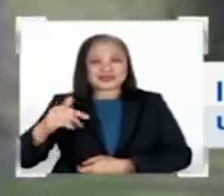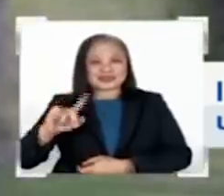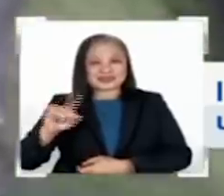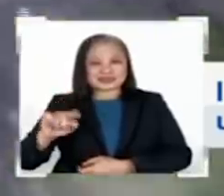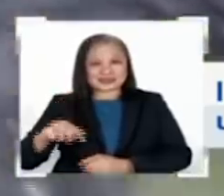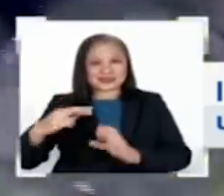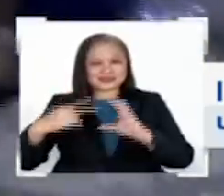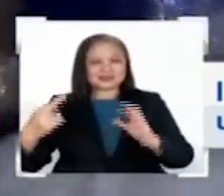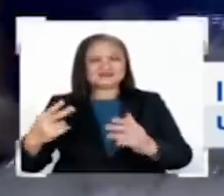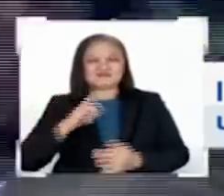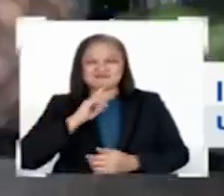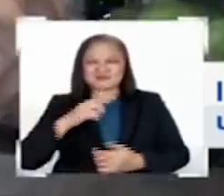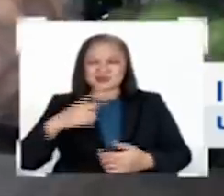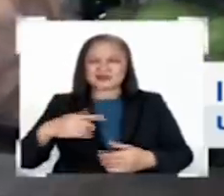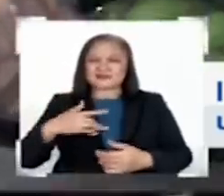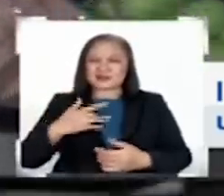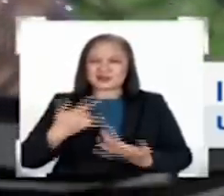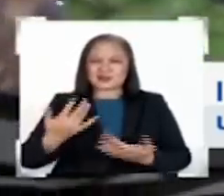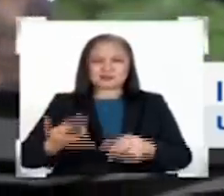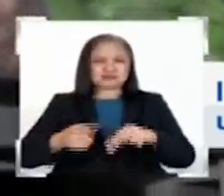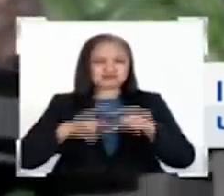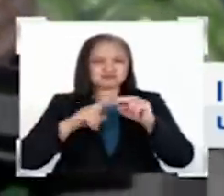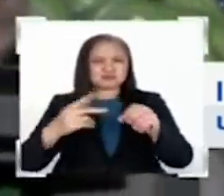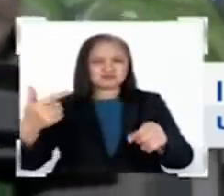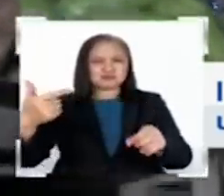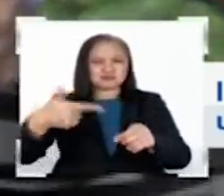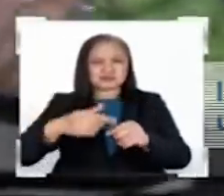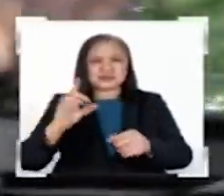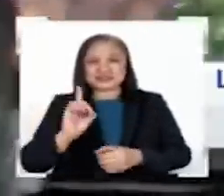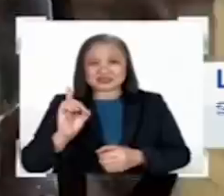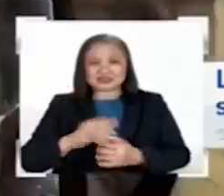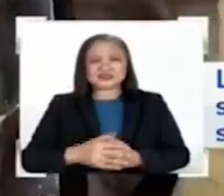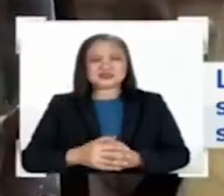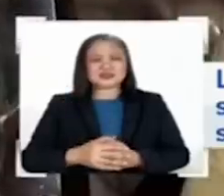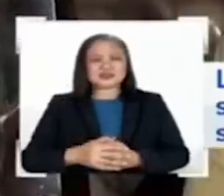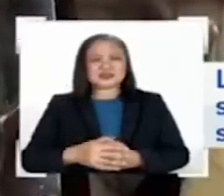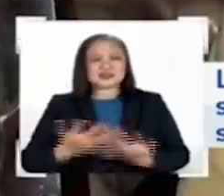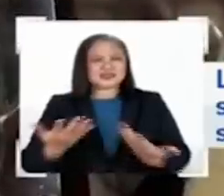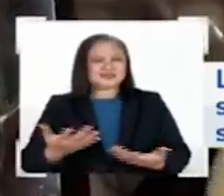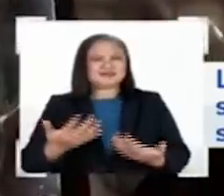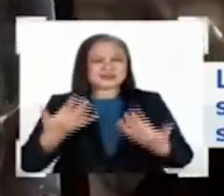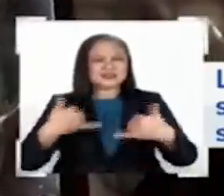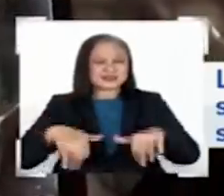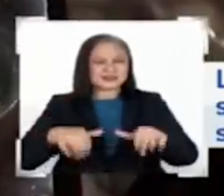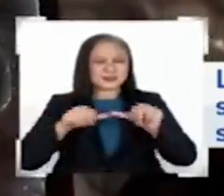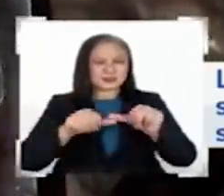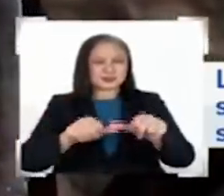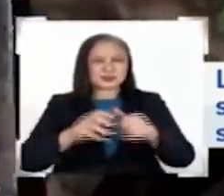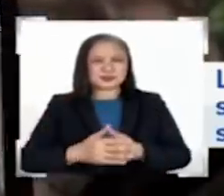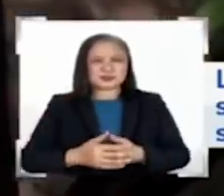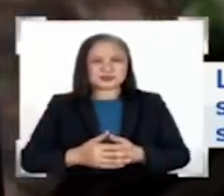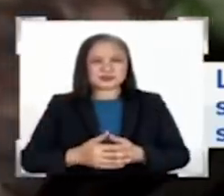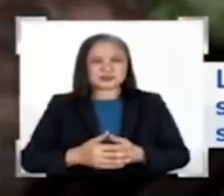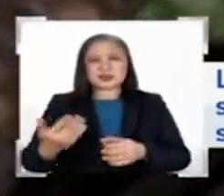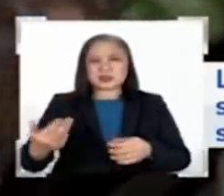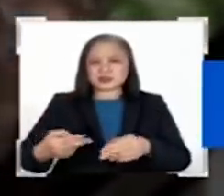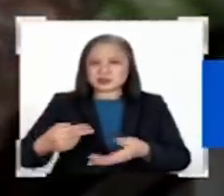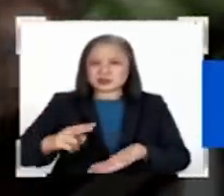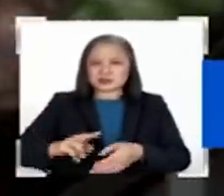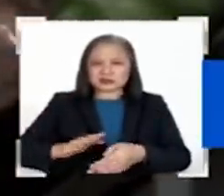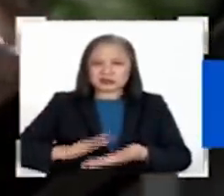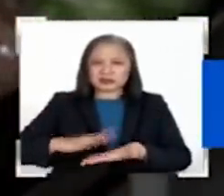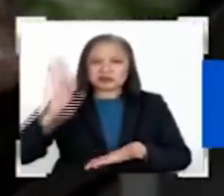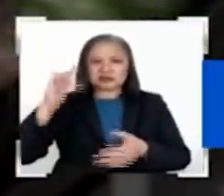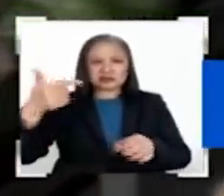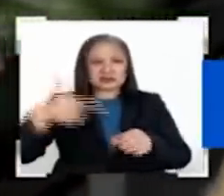taas ng presyo ng diesel. Pero no choice pa rin siya kung di kumayod. Masyadong mataas na masyadong yung gasolina. Kailangan talaga bumaba